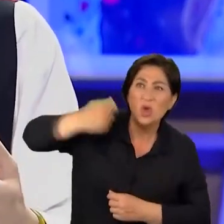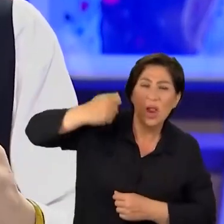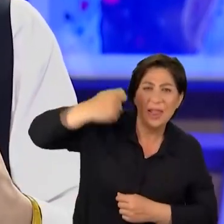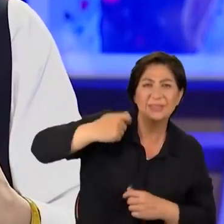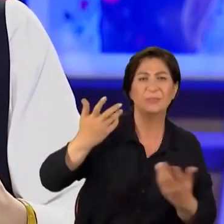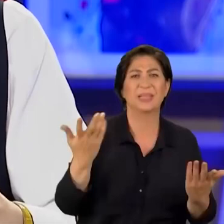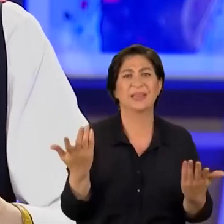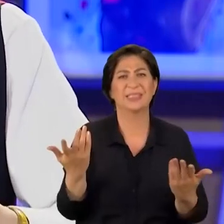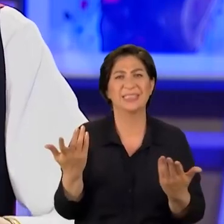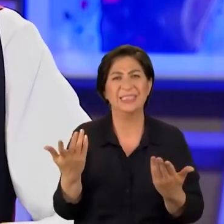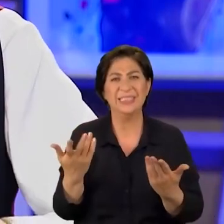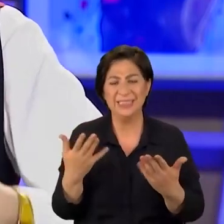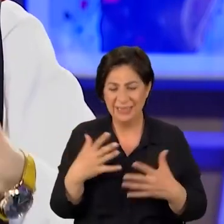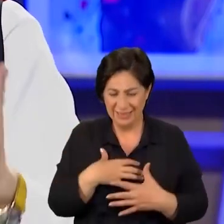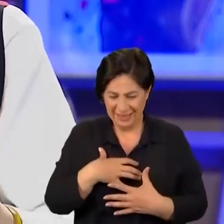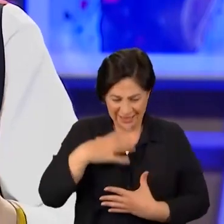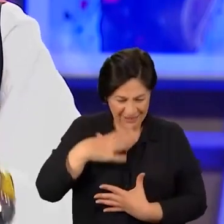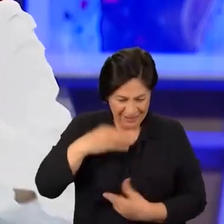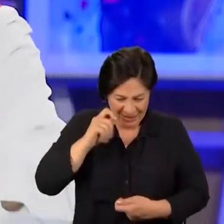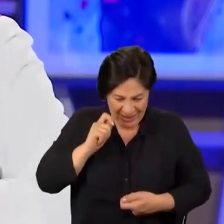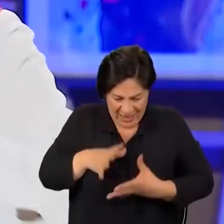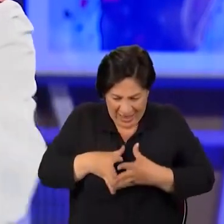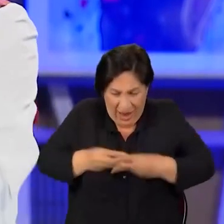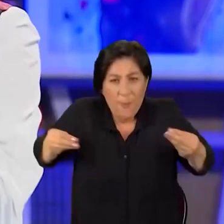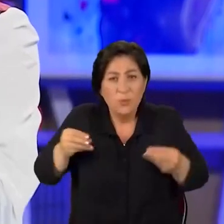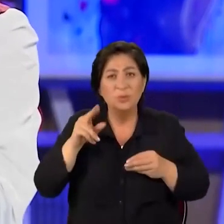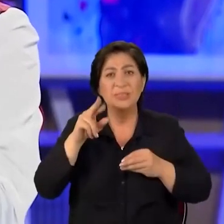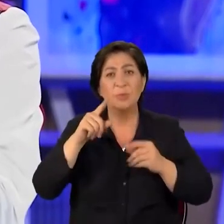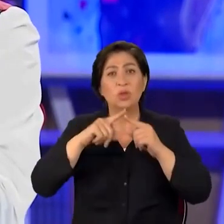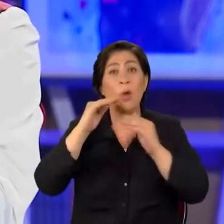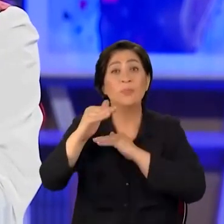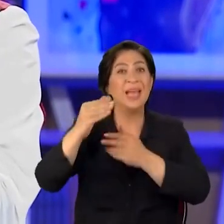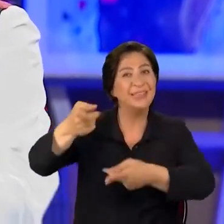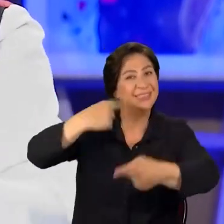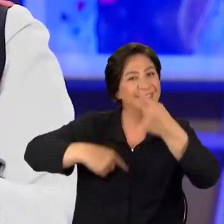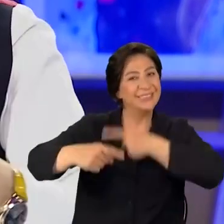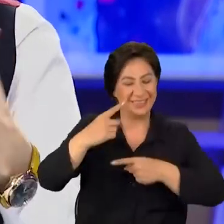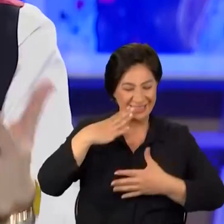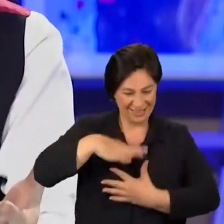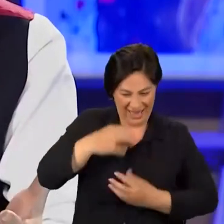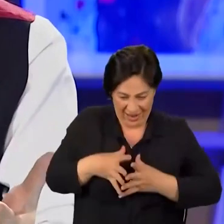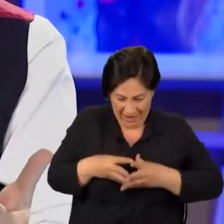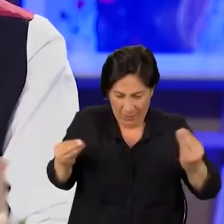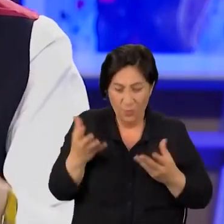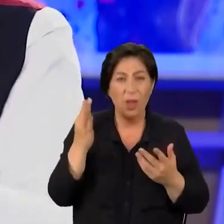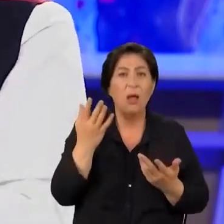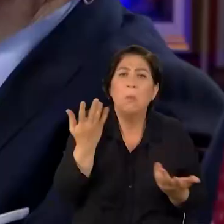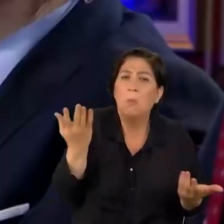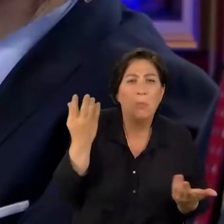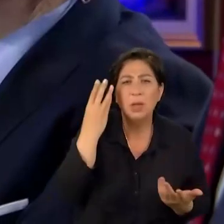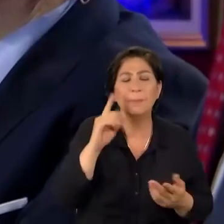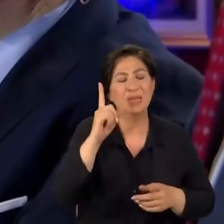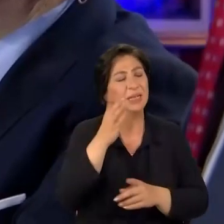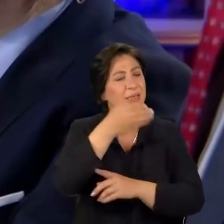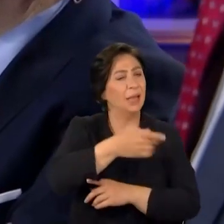köleleştirilmekten, neredeyse kişiliklerinin yok edilmesinden, toplumsal genel kişiliklerinin yok edilmesinden dolayı bundan bir haberdirler. Ve birileri